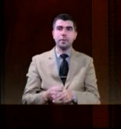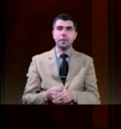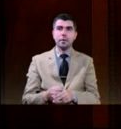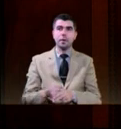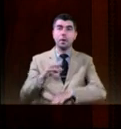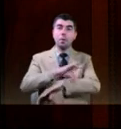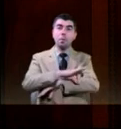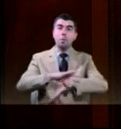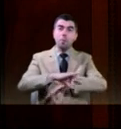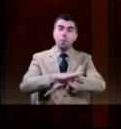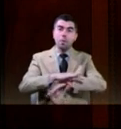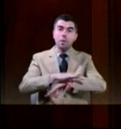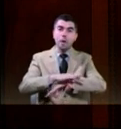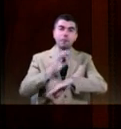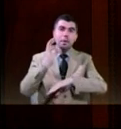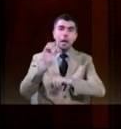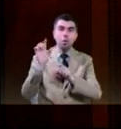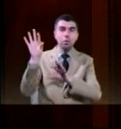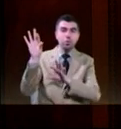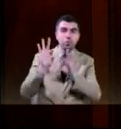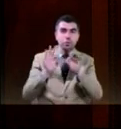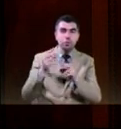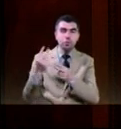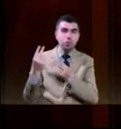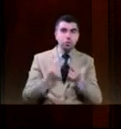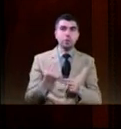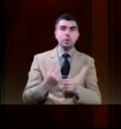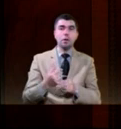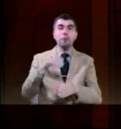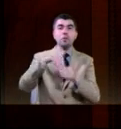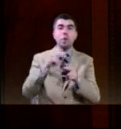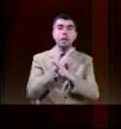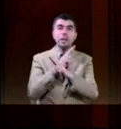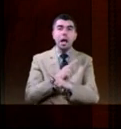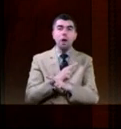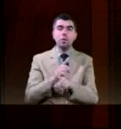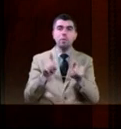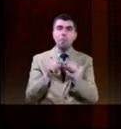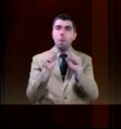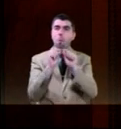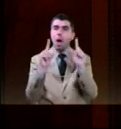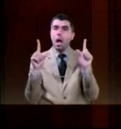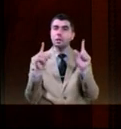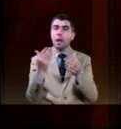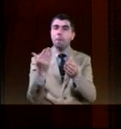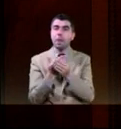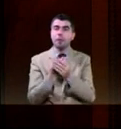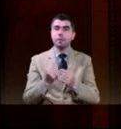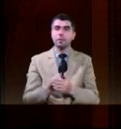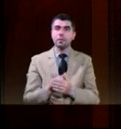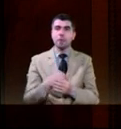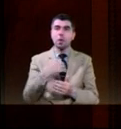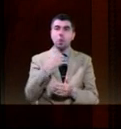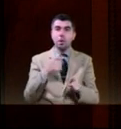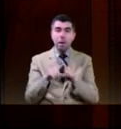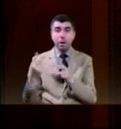ديال الصندوق المغربي للتقاعد وجلسوا معايا وعطوني صوره واضحه، راه شتي هذا الشيء راه ملي جيت ما كنت عارفه